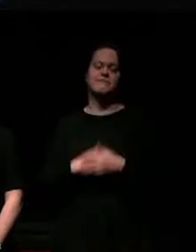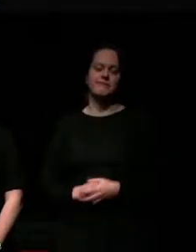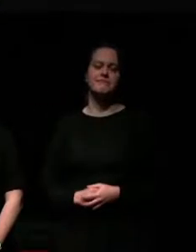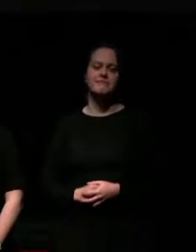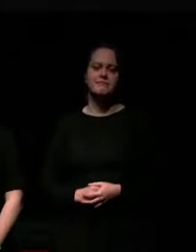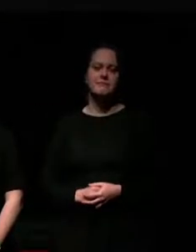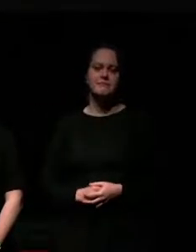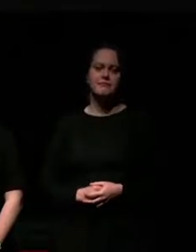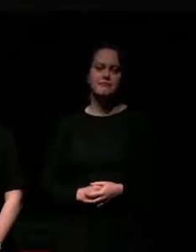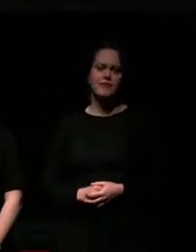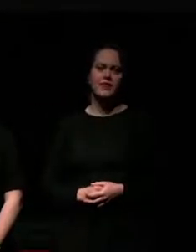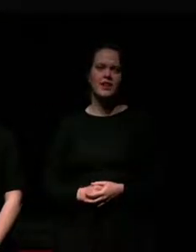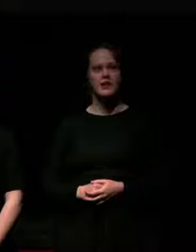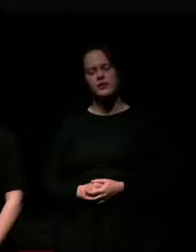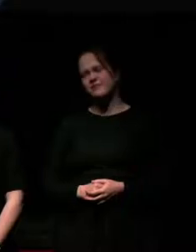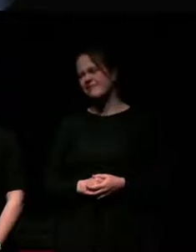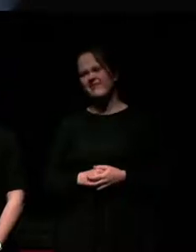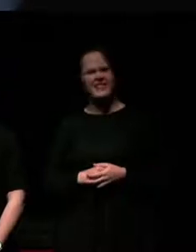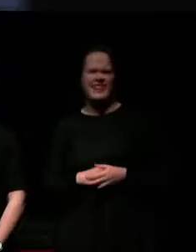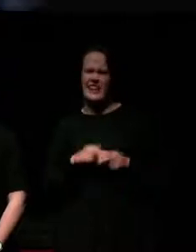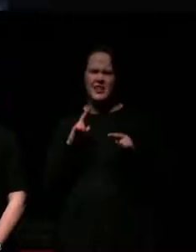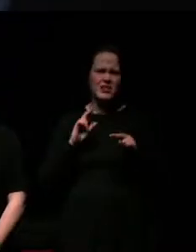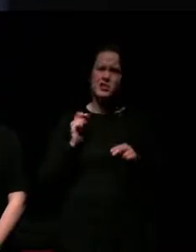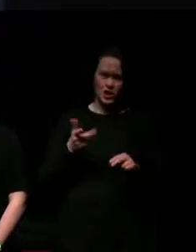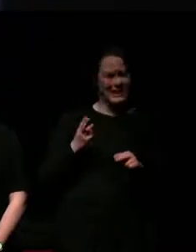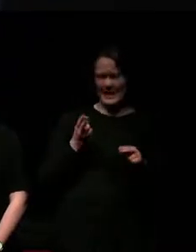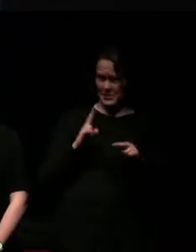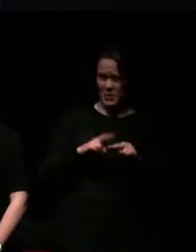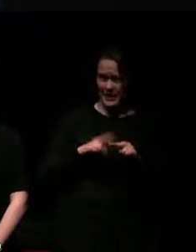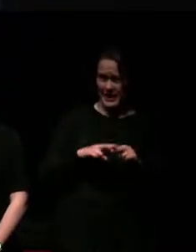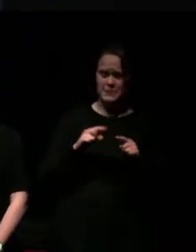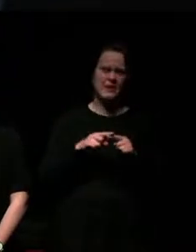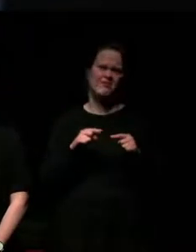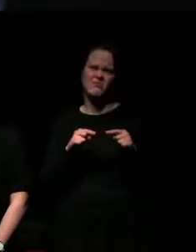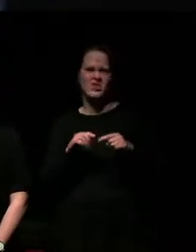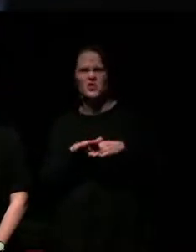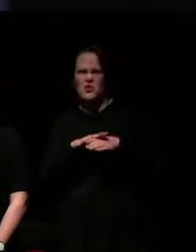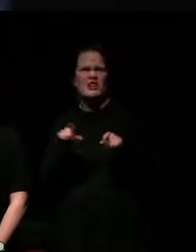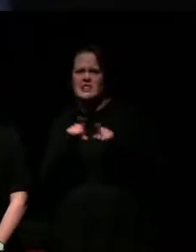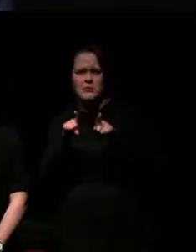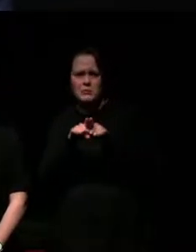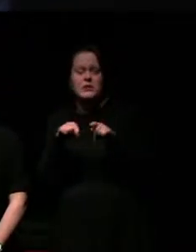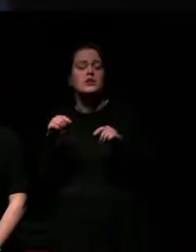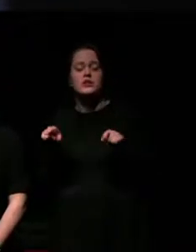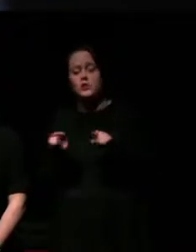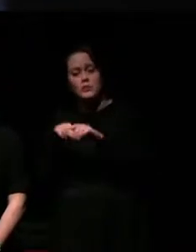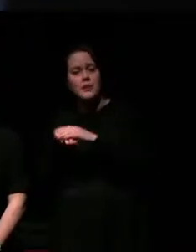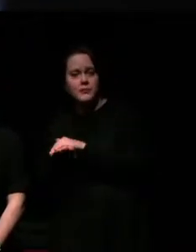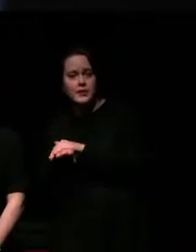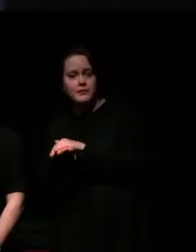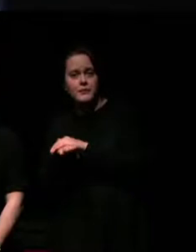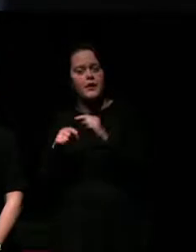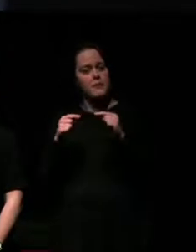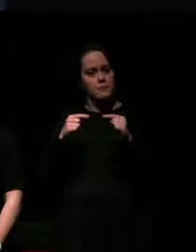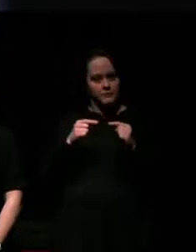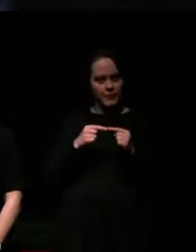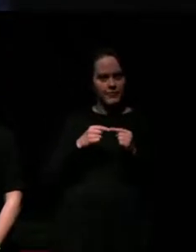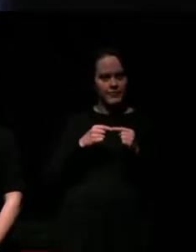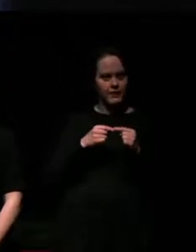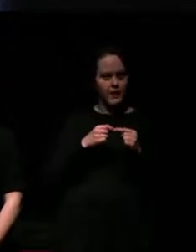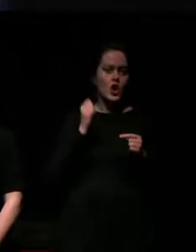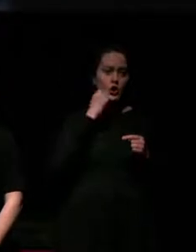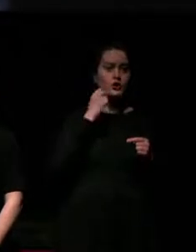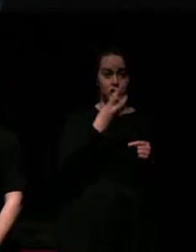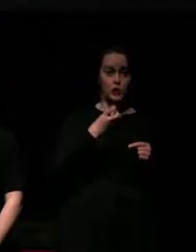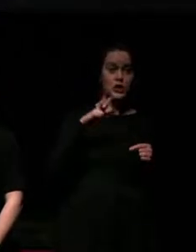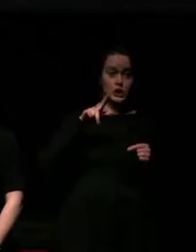Og det var ikke det at det ikke var markering I byen da, men det var på en måte at det føltes ikke helt det samme som å feire det hjemme. Men etter Trondheim 2017... så endret det seg